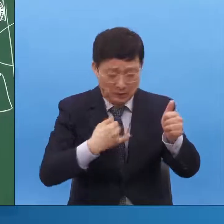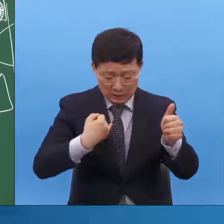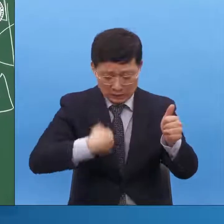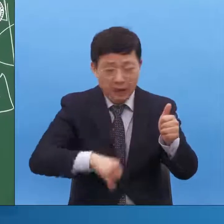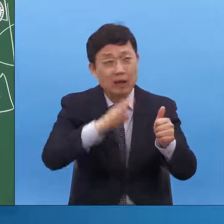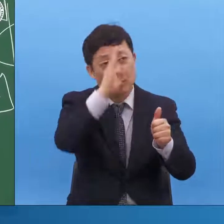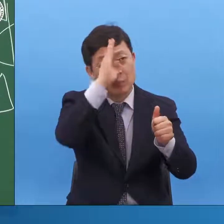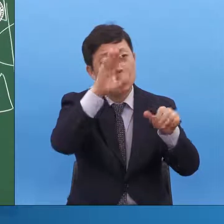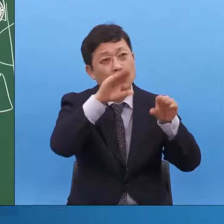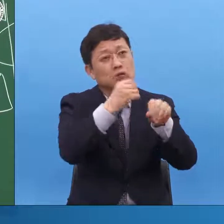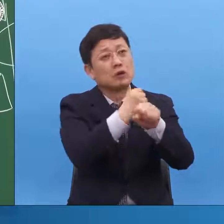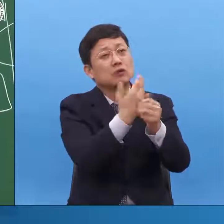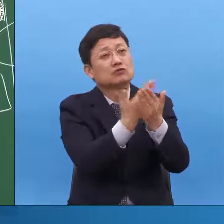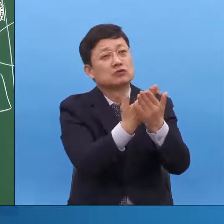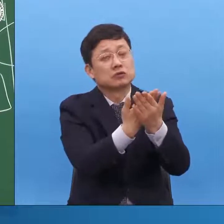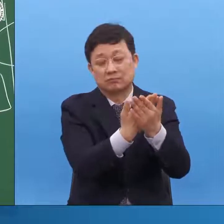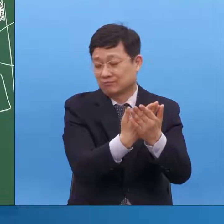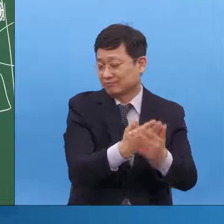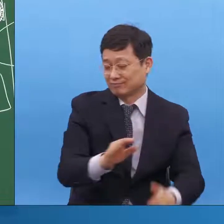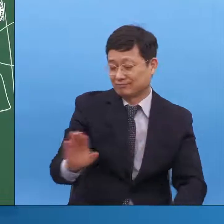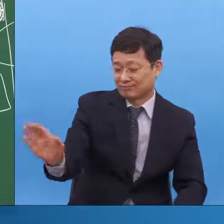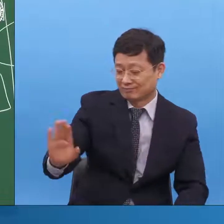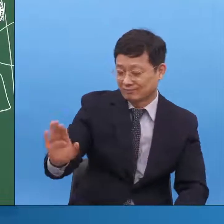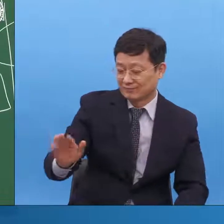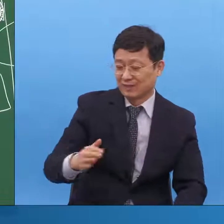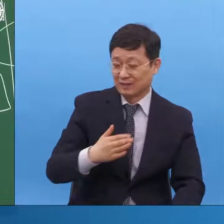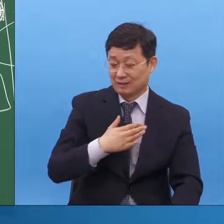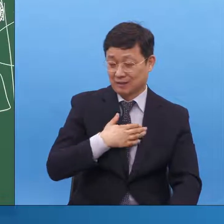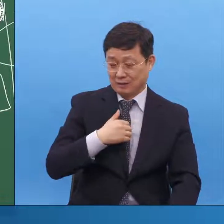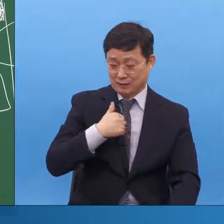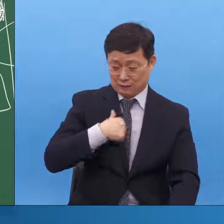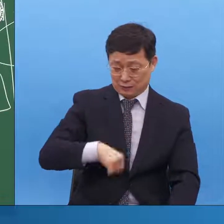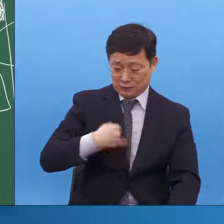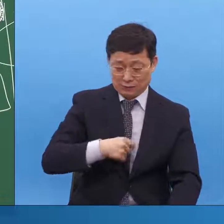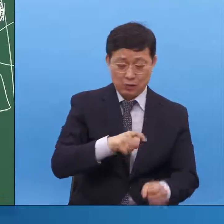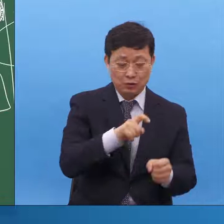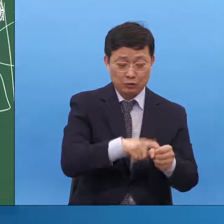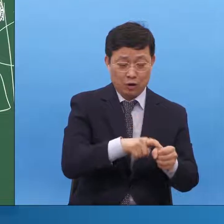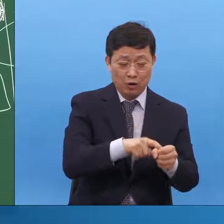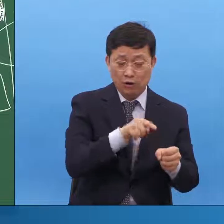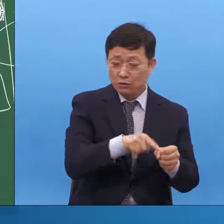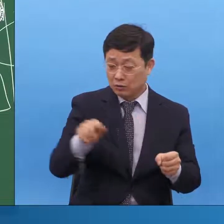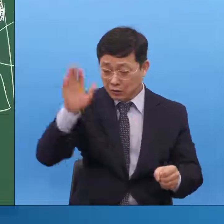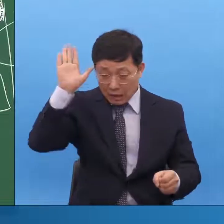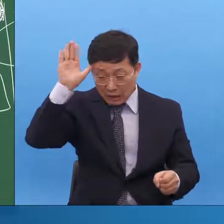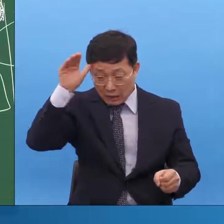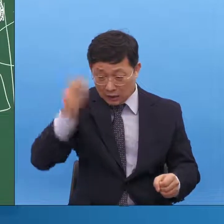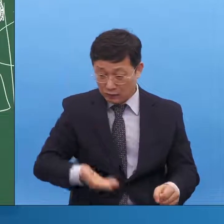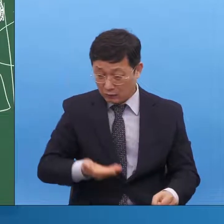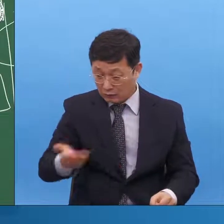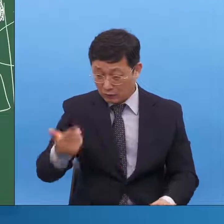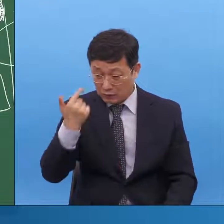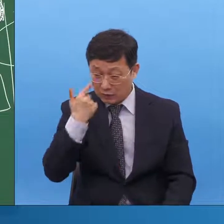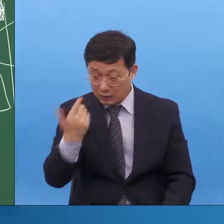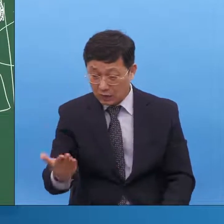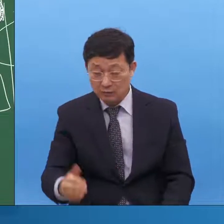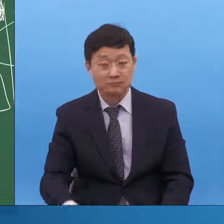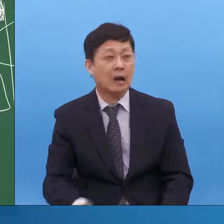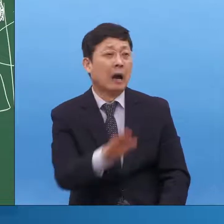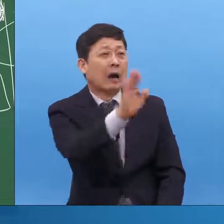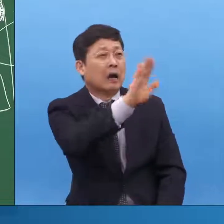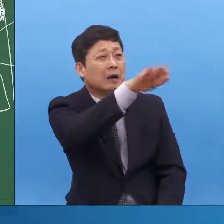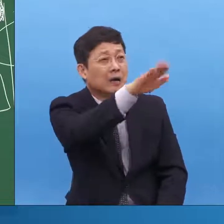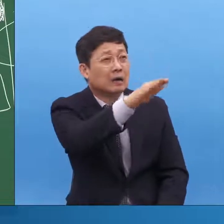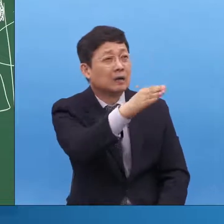son. 자녀의 떡을 개에게 주겠냐? 예수님 그랬잖아요. And so he says, are you going to give the bread for your children to dogs? 그랬더니